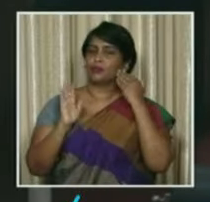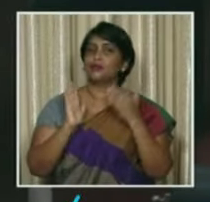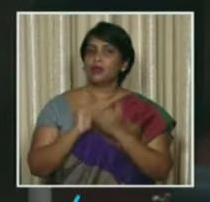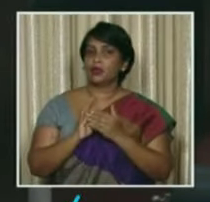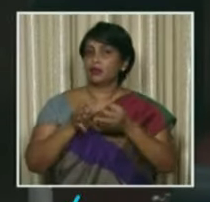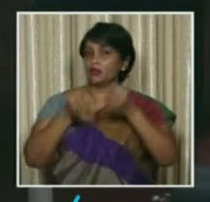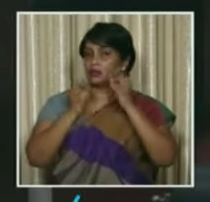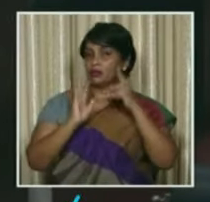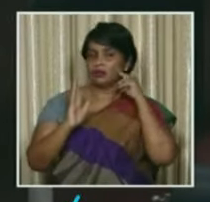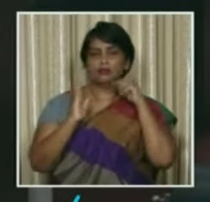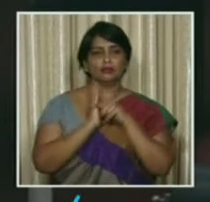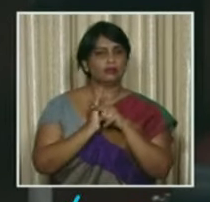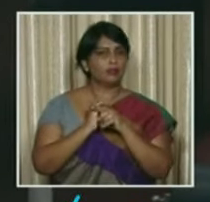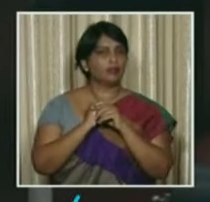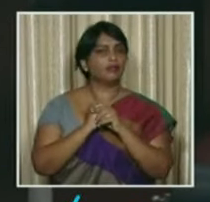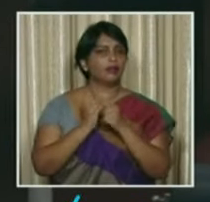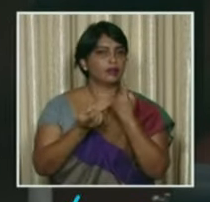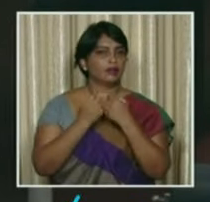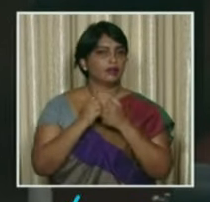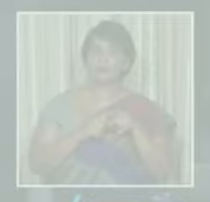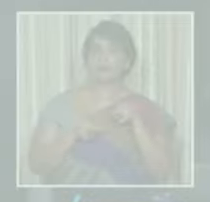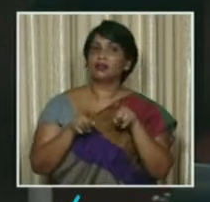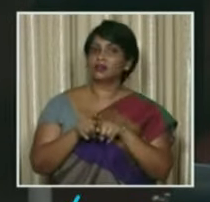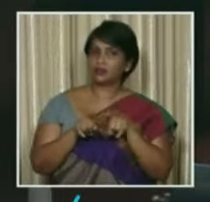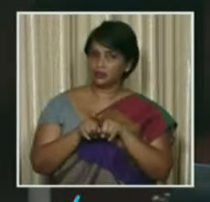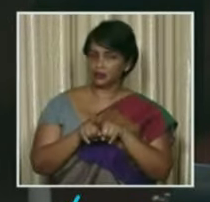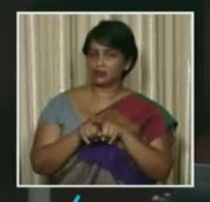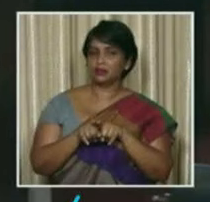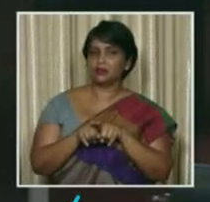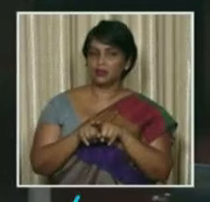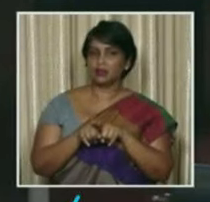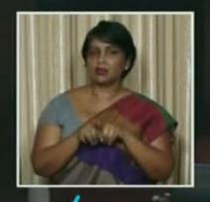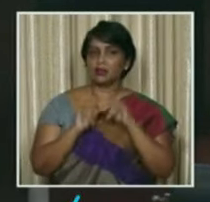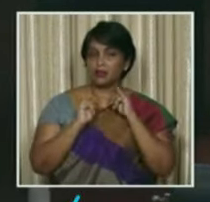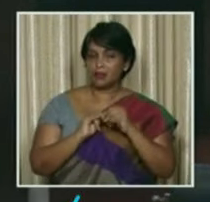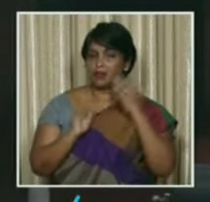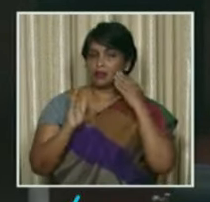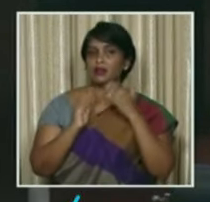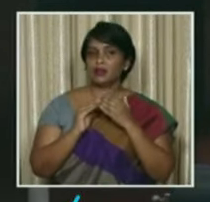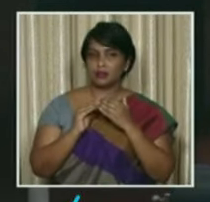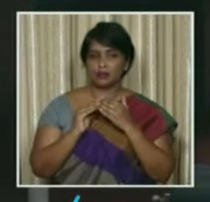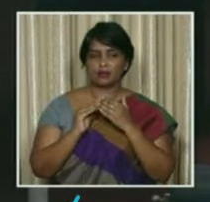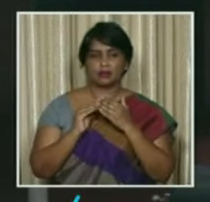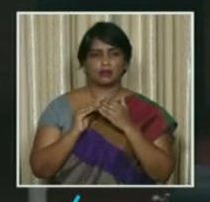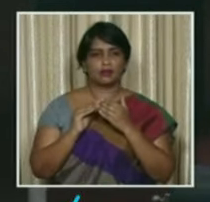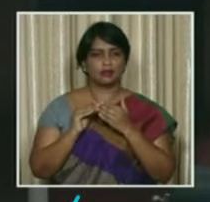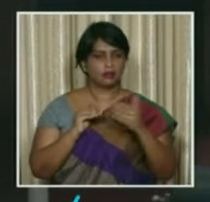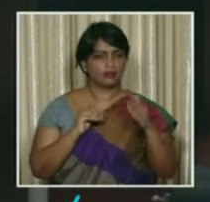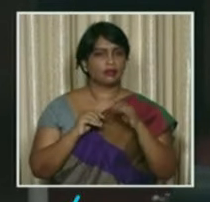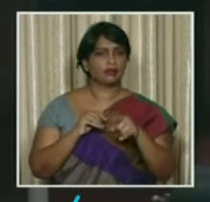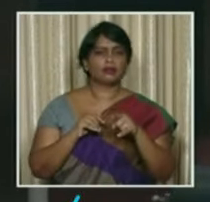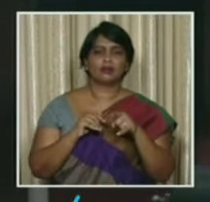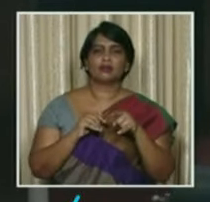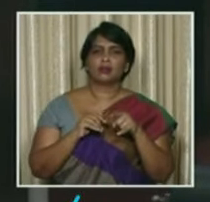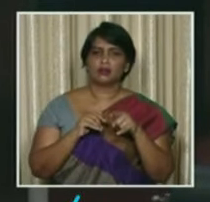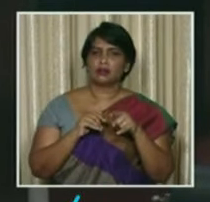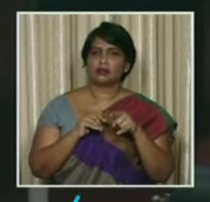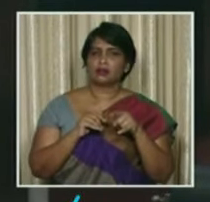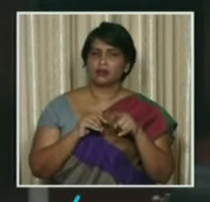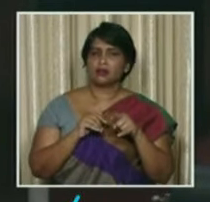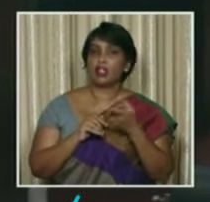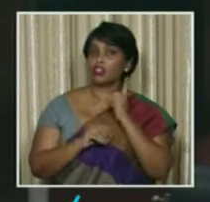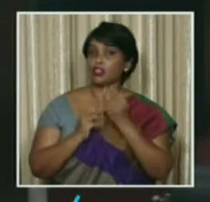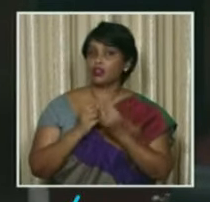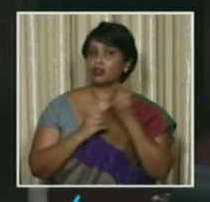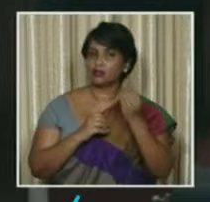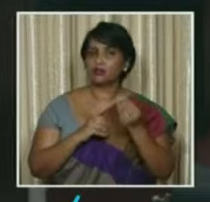වඩා විනිවිදභාවයක විමර්ශන කටයුතු කරන්න පුළුවන් සුරක්කම් දූෂණ සිදු වෙනවා නම් ඒකම ගැටලුවක් වෙනවා ඔබතුමා උත්තර දීම ප්‍රතික්ෂේප කරන්න ඕනේ දඩුවන්